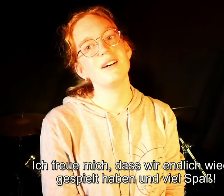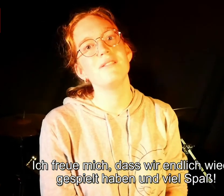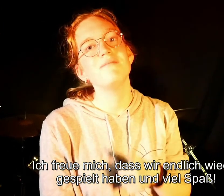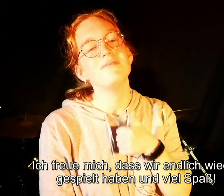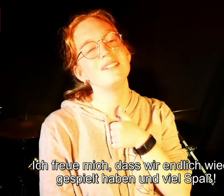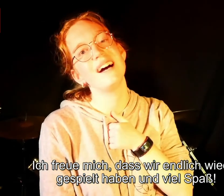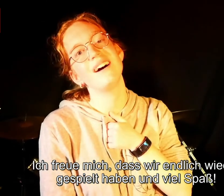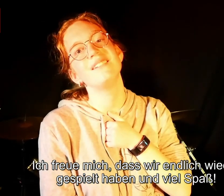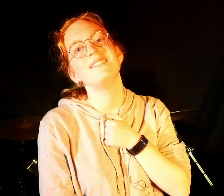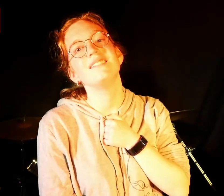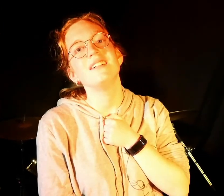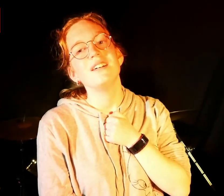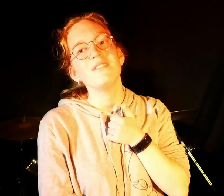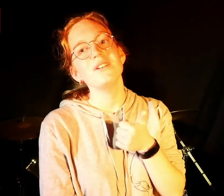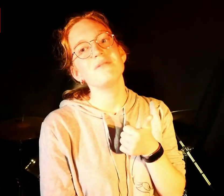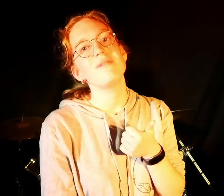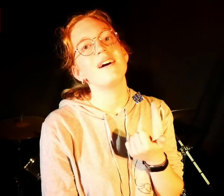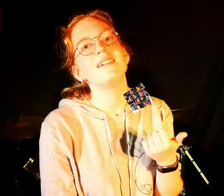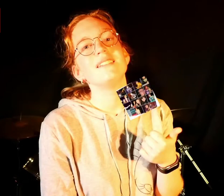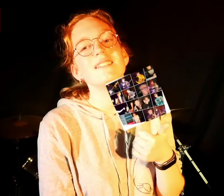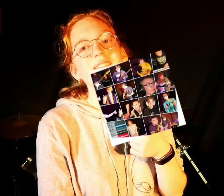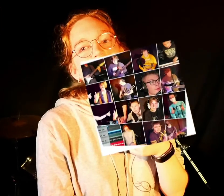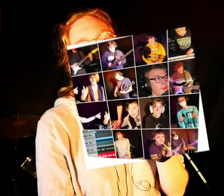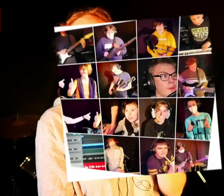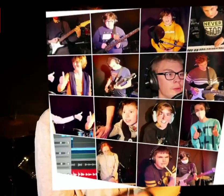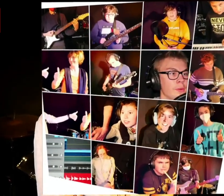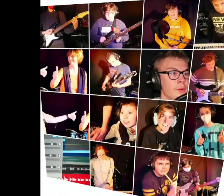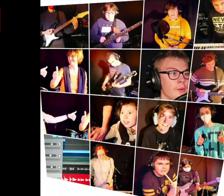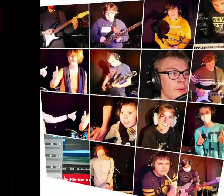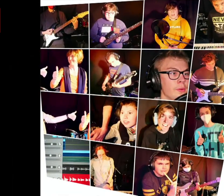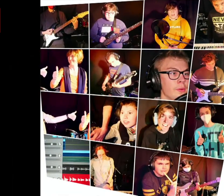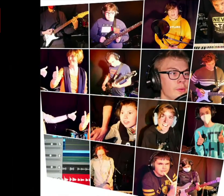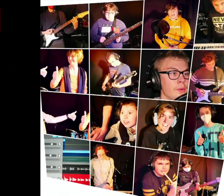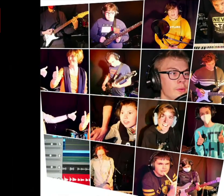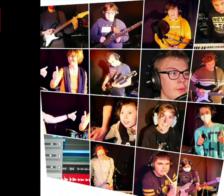Und ja, viel Spaß.